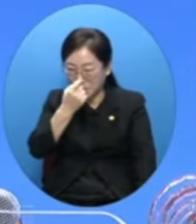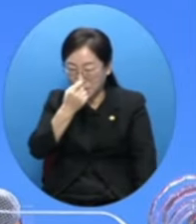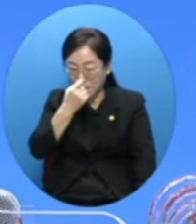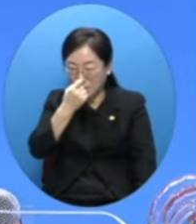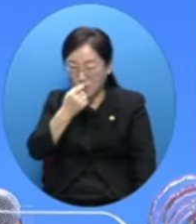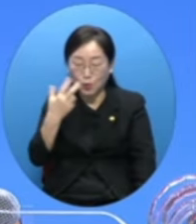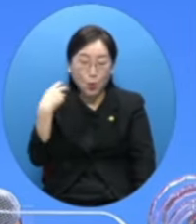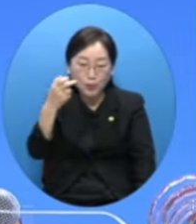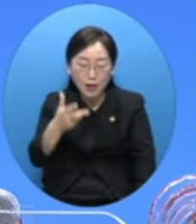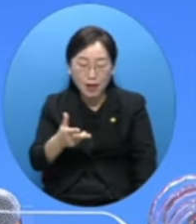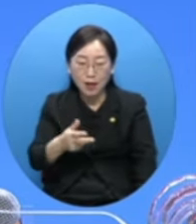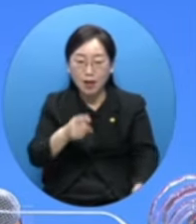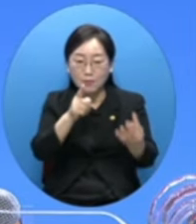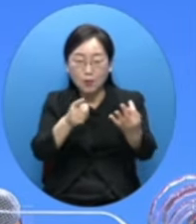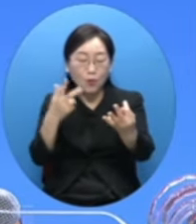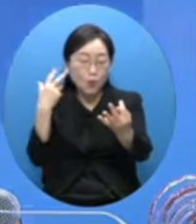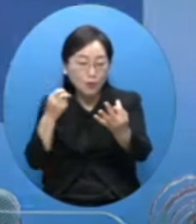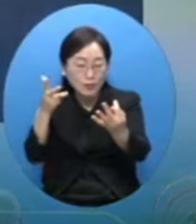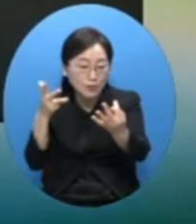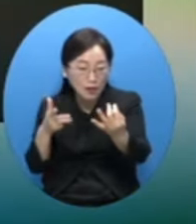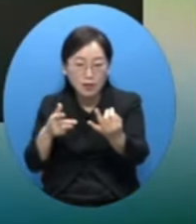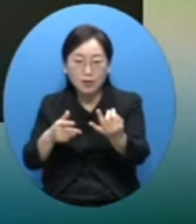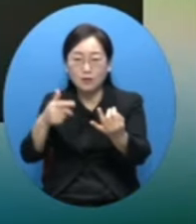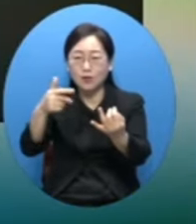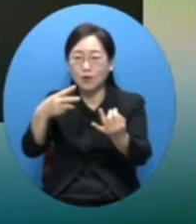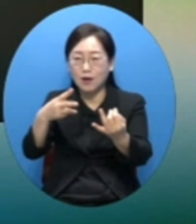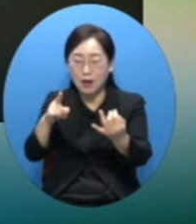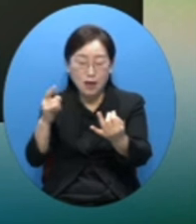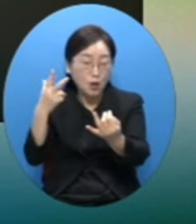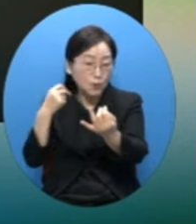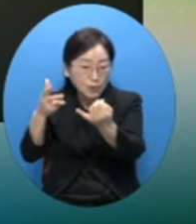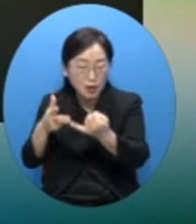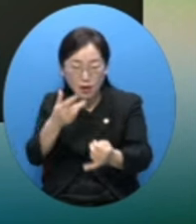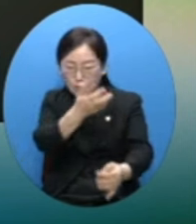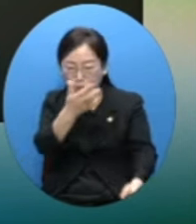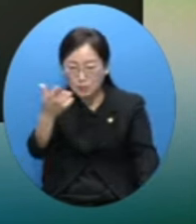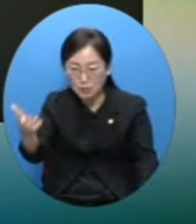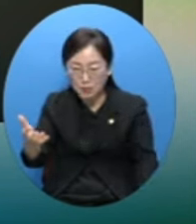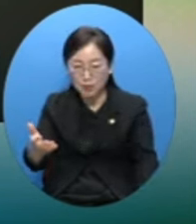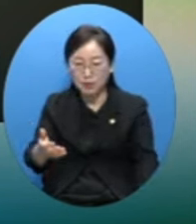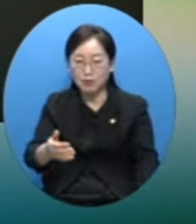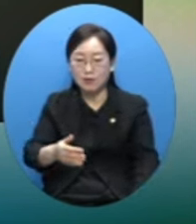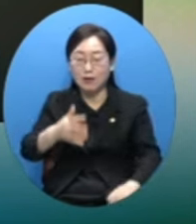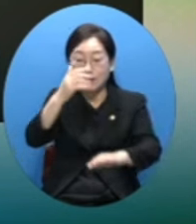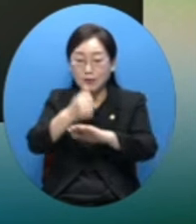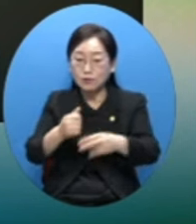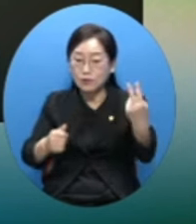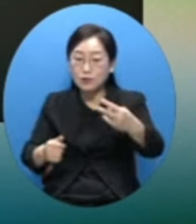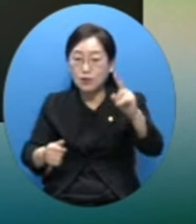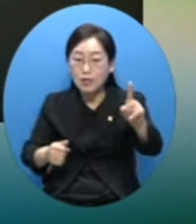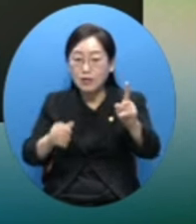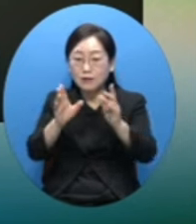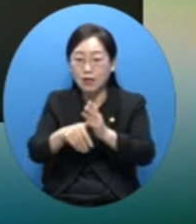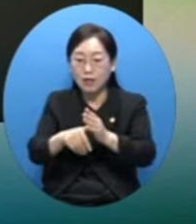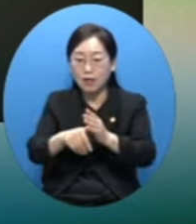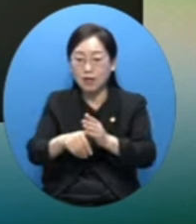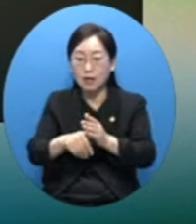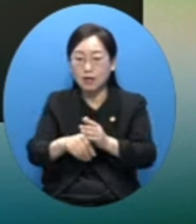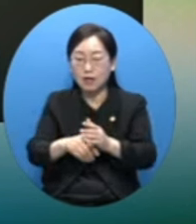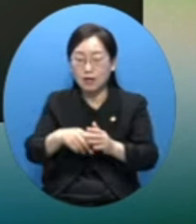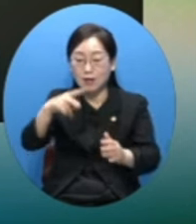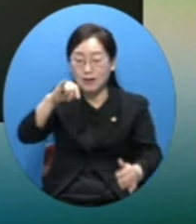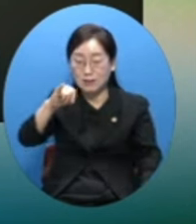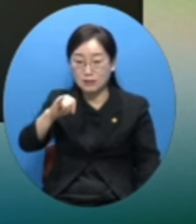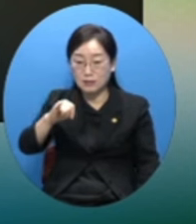리츠칼튼 호텔, 베레어 호텔, 레미미타주 호텔의 주방장을 거쳐서 2001년도 시저스 팰리스 호텔의 최초의